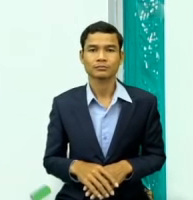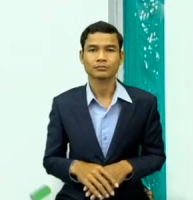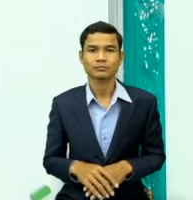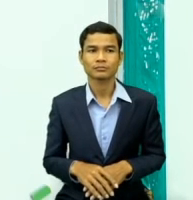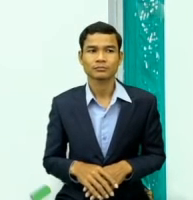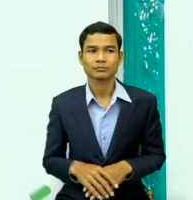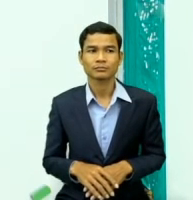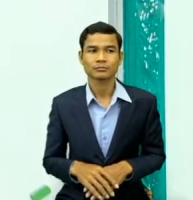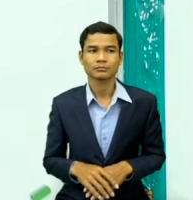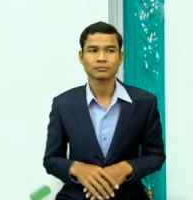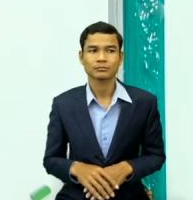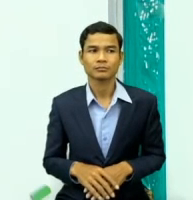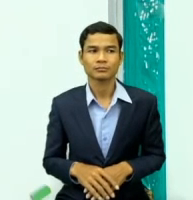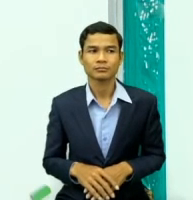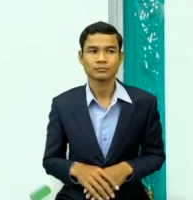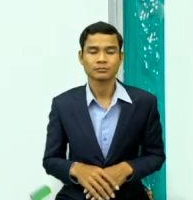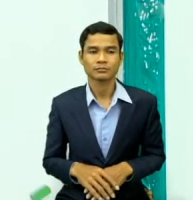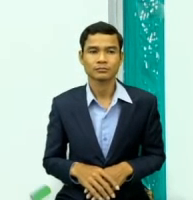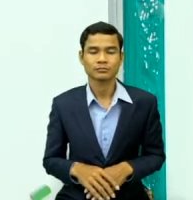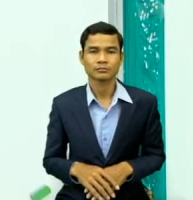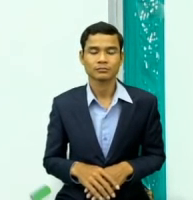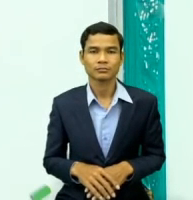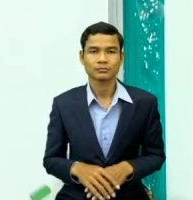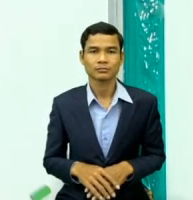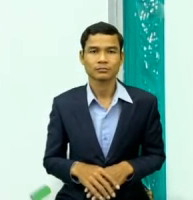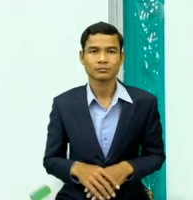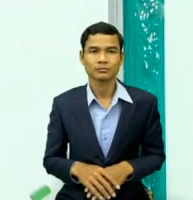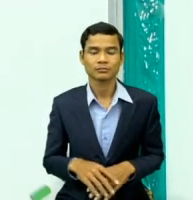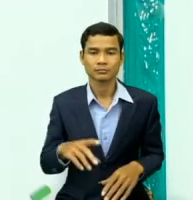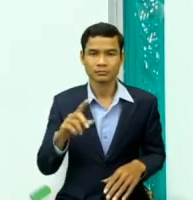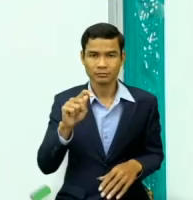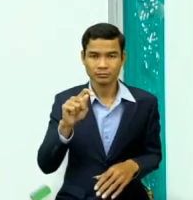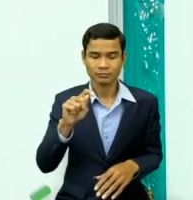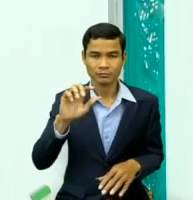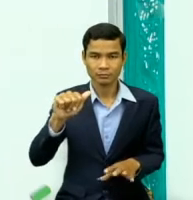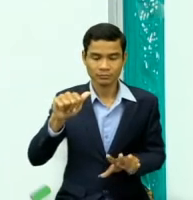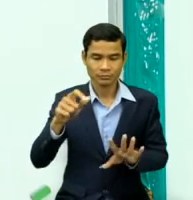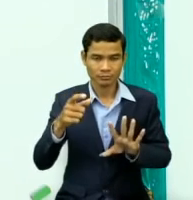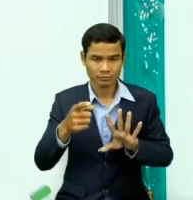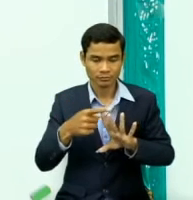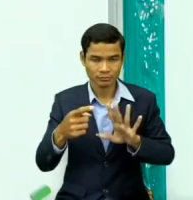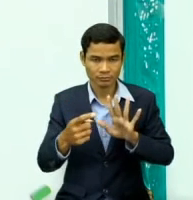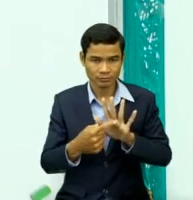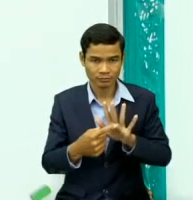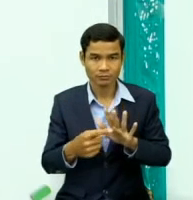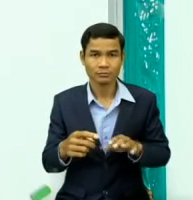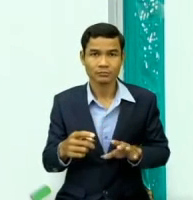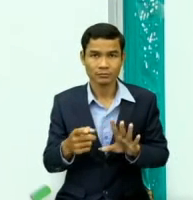chà rau nhảy